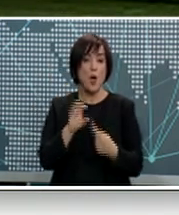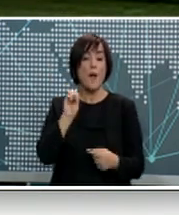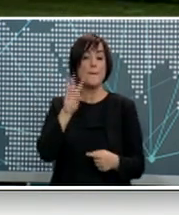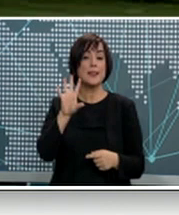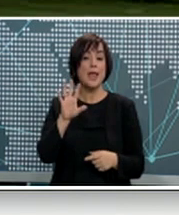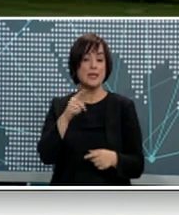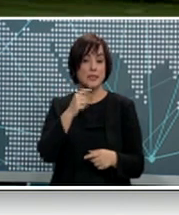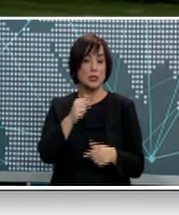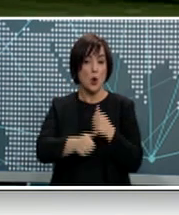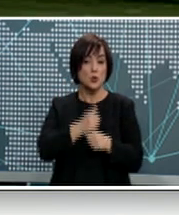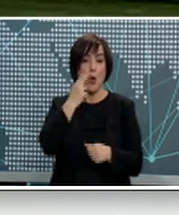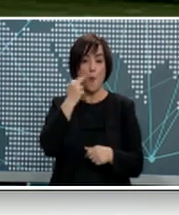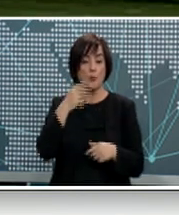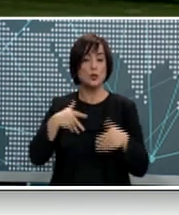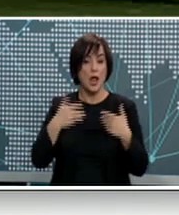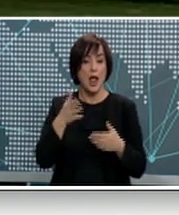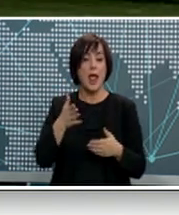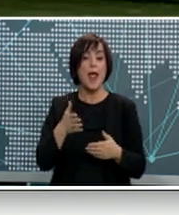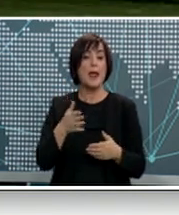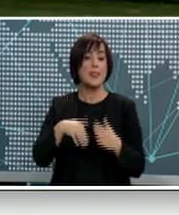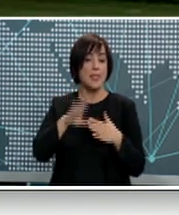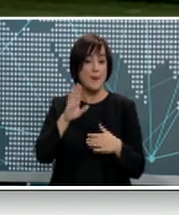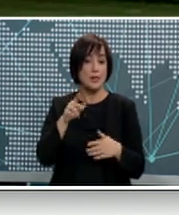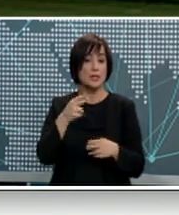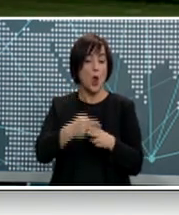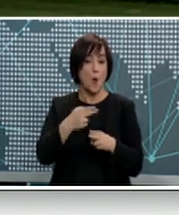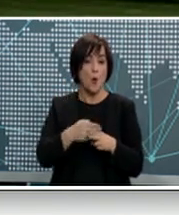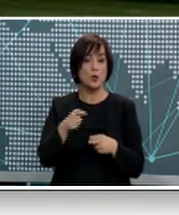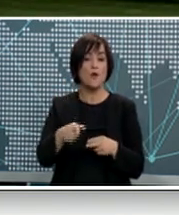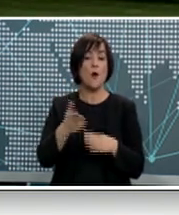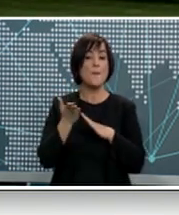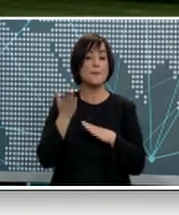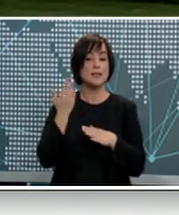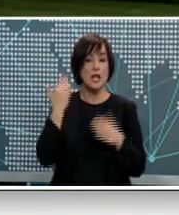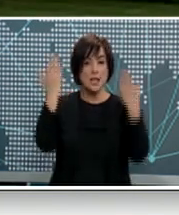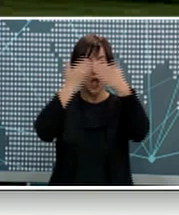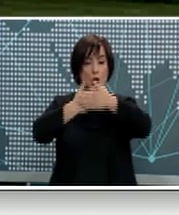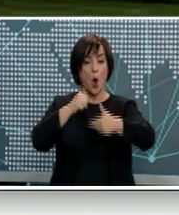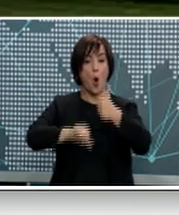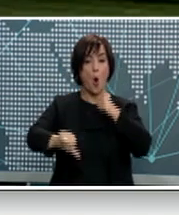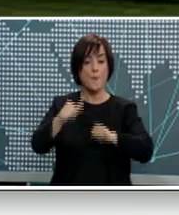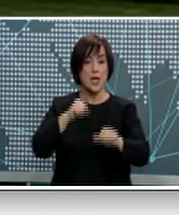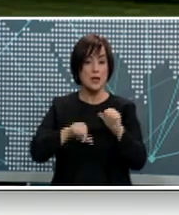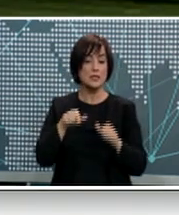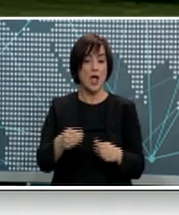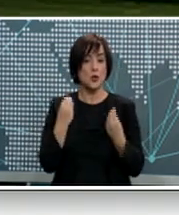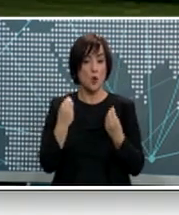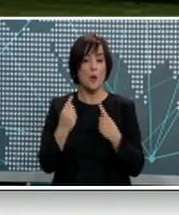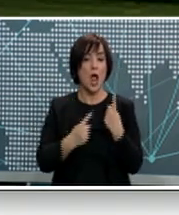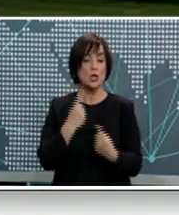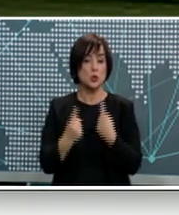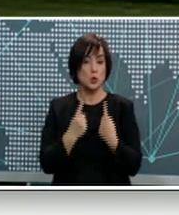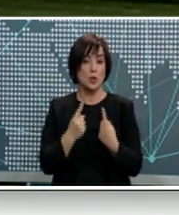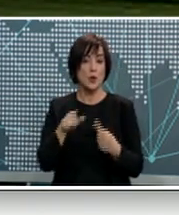15 годишното момче кој што е најмладиот хоспитализиран пациент во текот на изминатата ноќ е опериран и тој е сега во стабилна состојба,